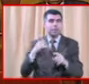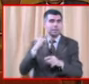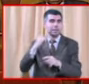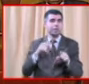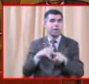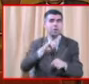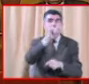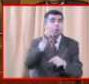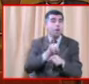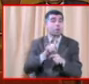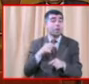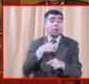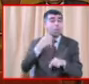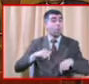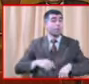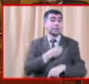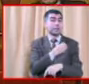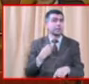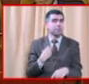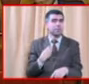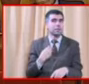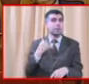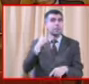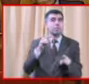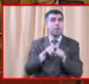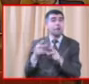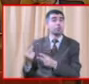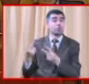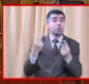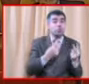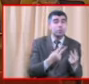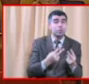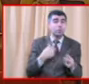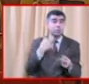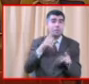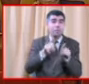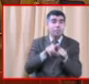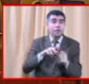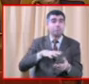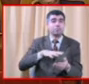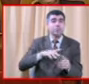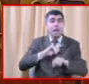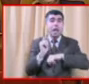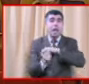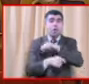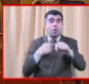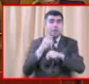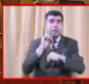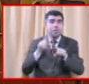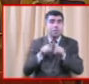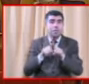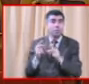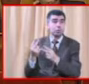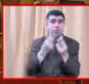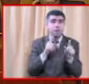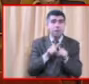هذا السؤال هذا. وكاع الناس وثاني هذوك الناس اللي كيجوا من الأقاليم وكيمشوا للمستشفى الإقليمي، كاين واحد الطبقة تما ديال الأطر تما